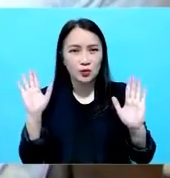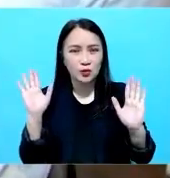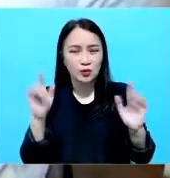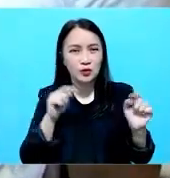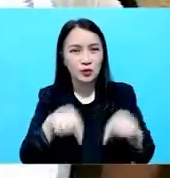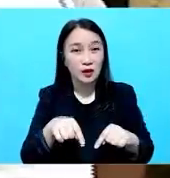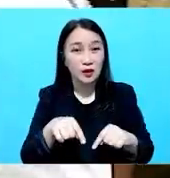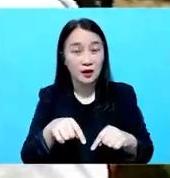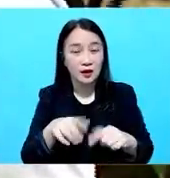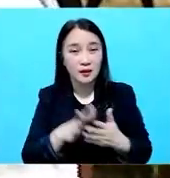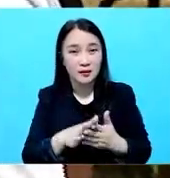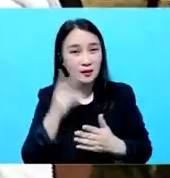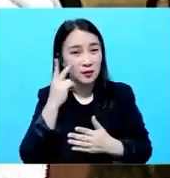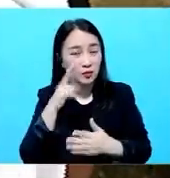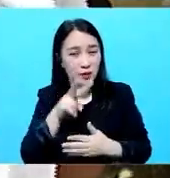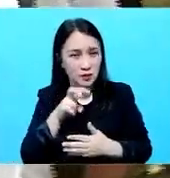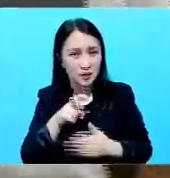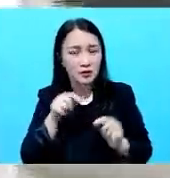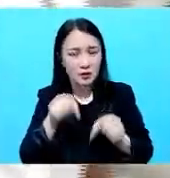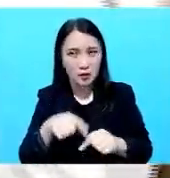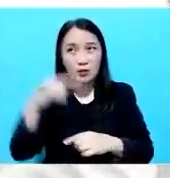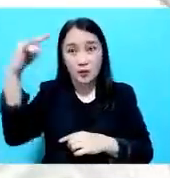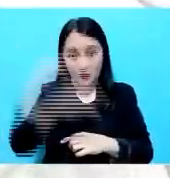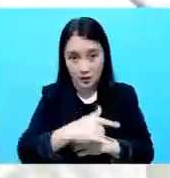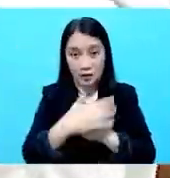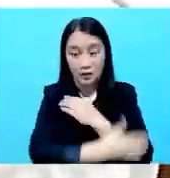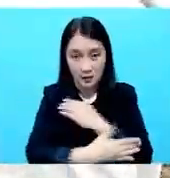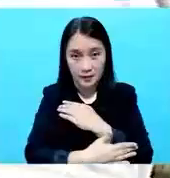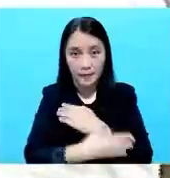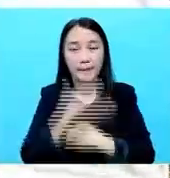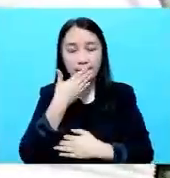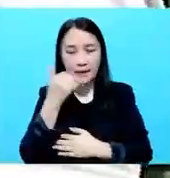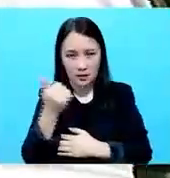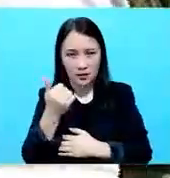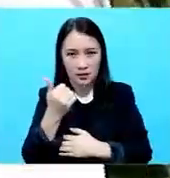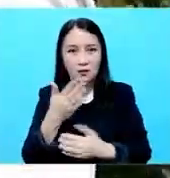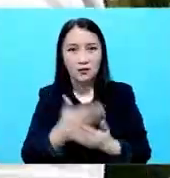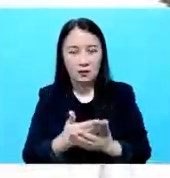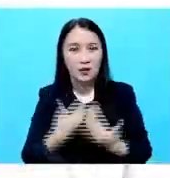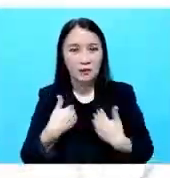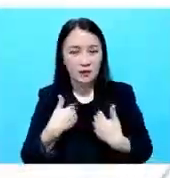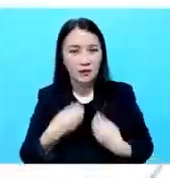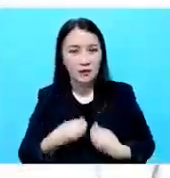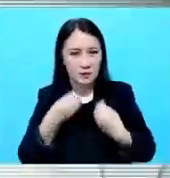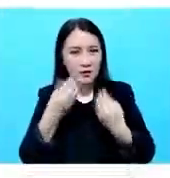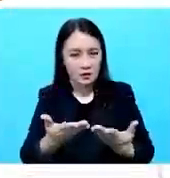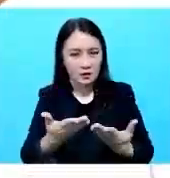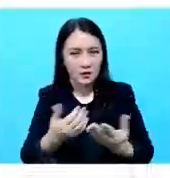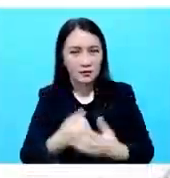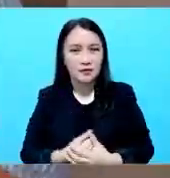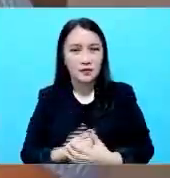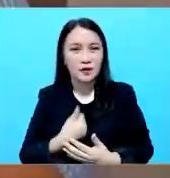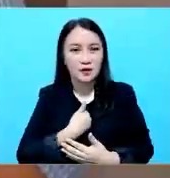ng bansa si Teves, mas mabuti raw ito para maharap niya ang mga reklamo at mailabas ang panig nito.